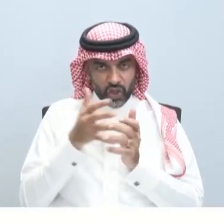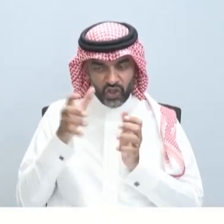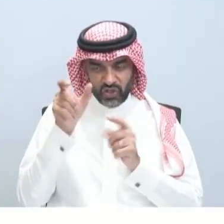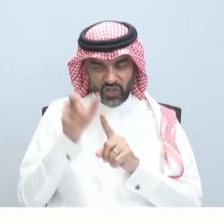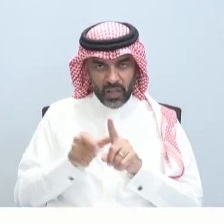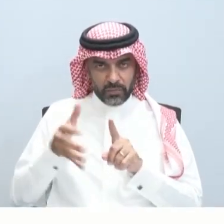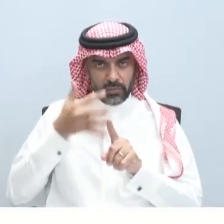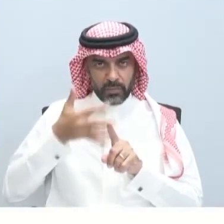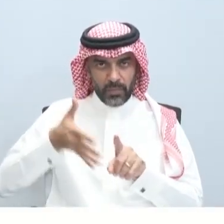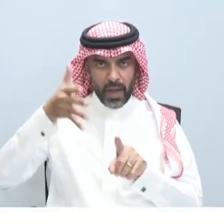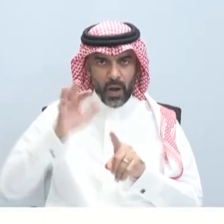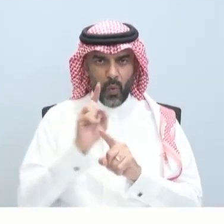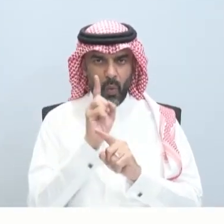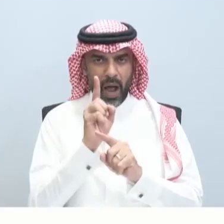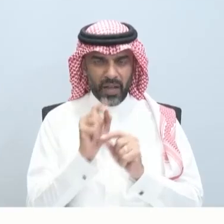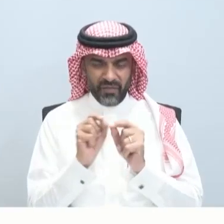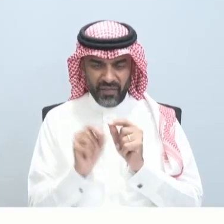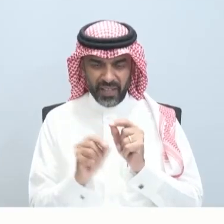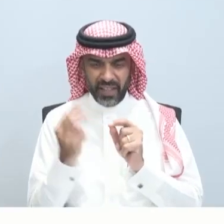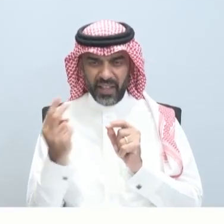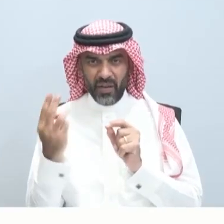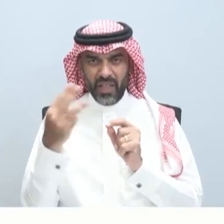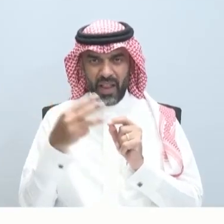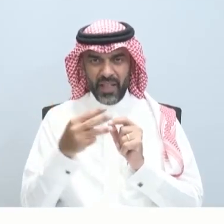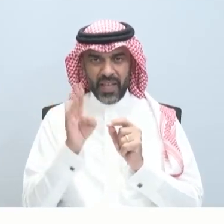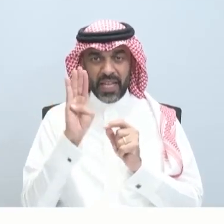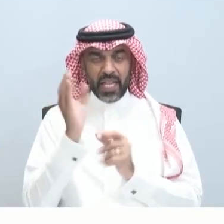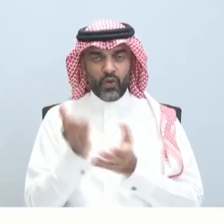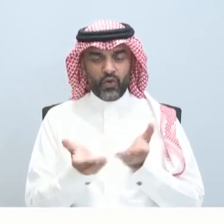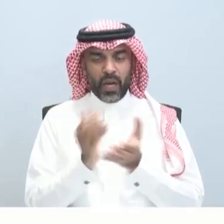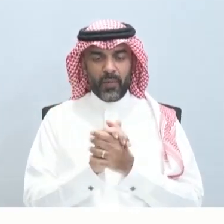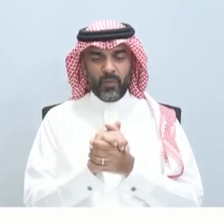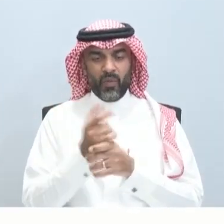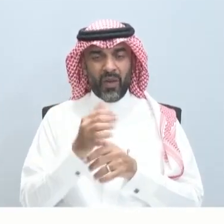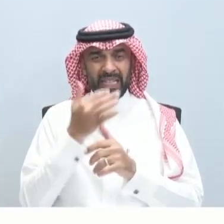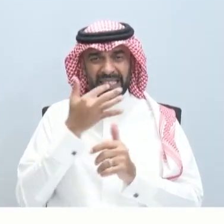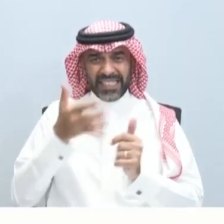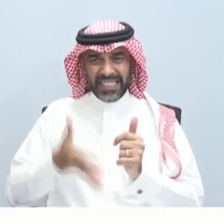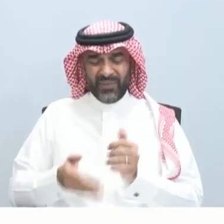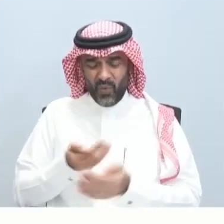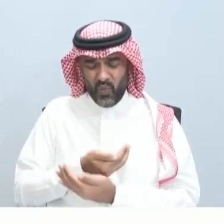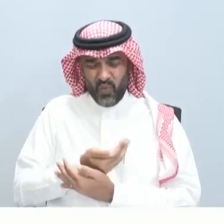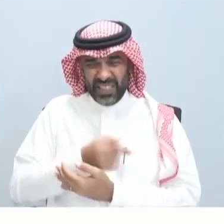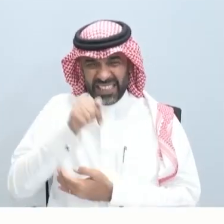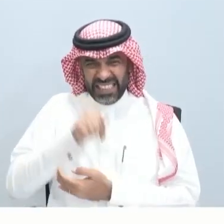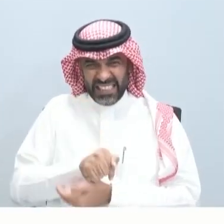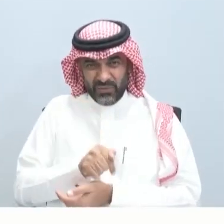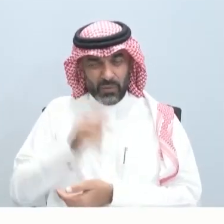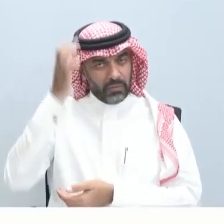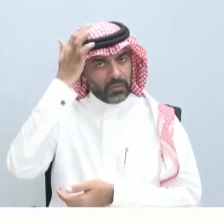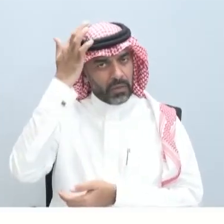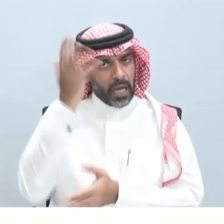واثنان وثلاثون جزءا من مئه كيلو جرام وكتله دماغ الطفل حديث الولاده حوالي